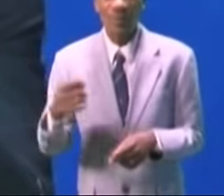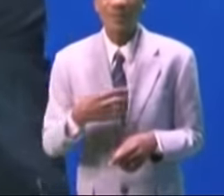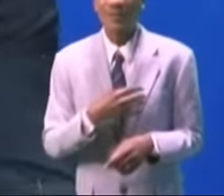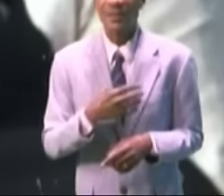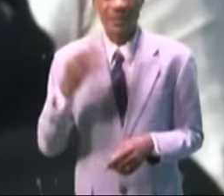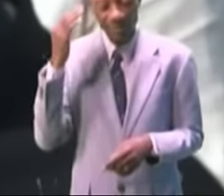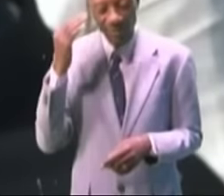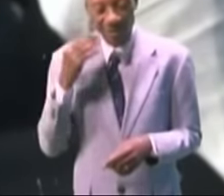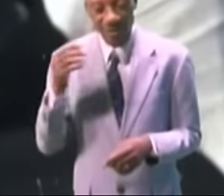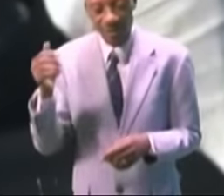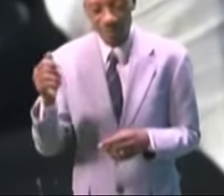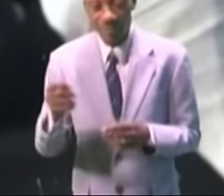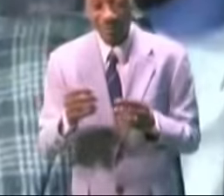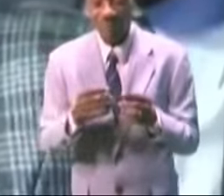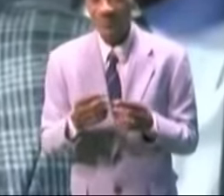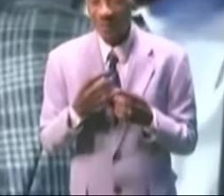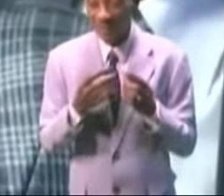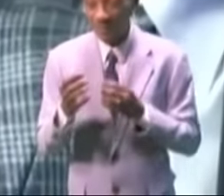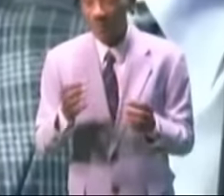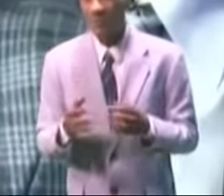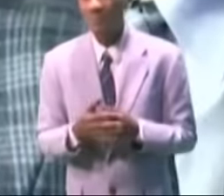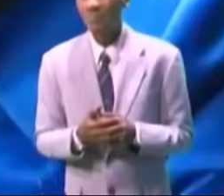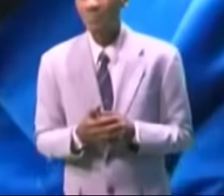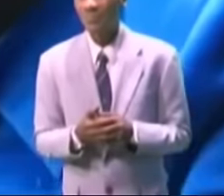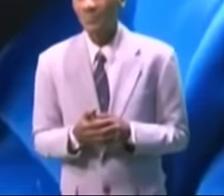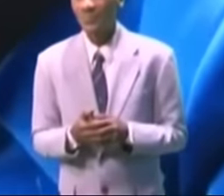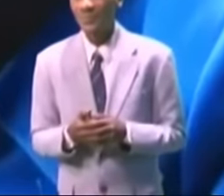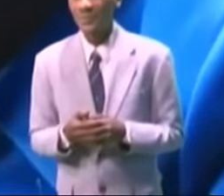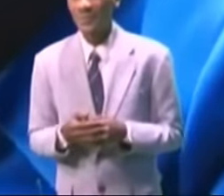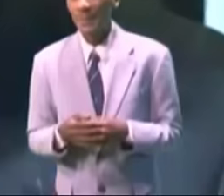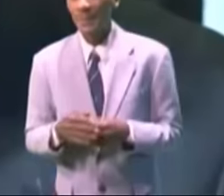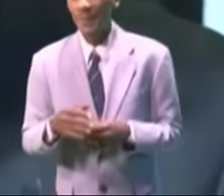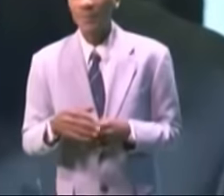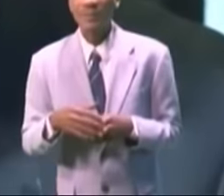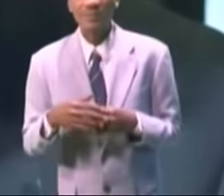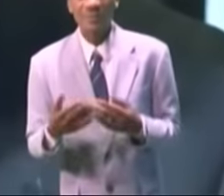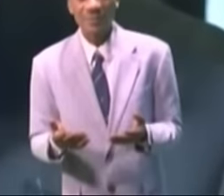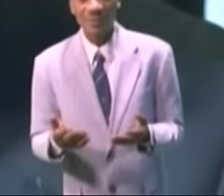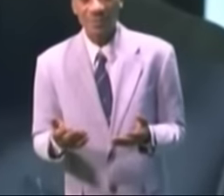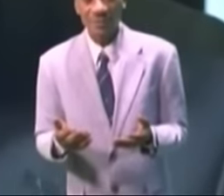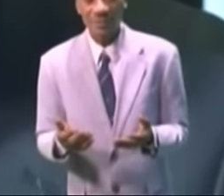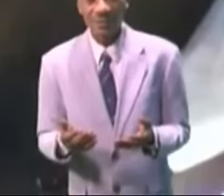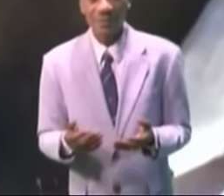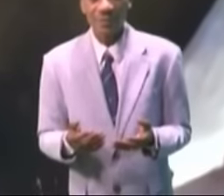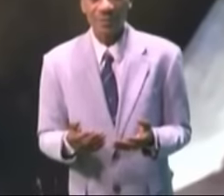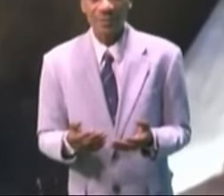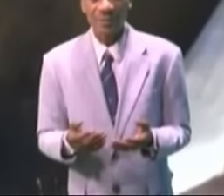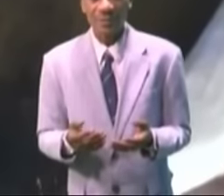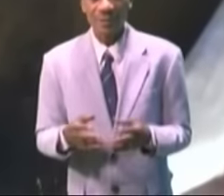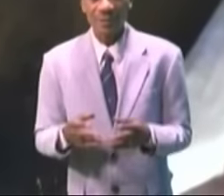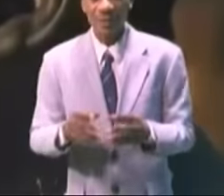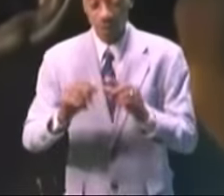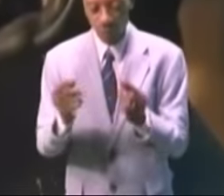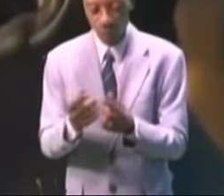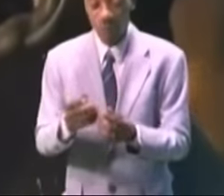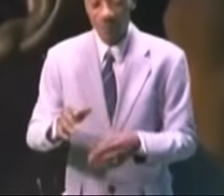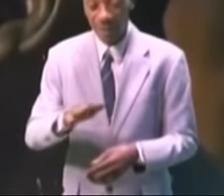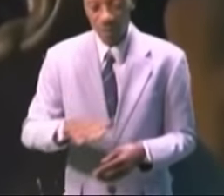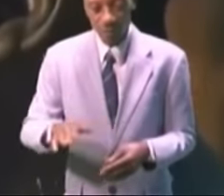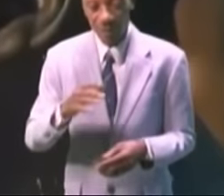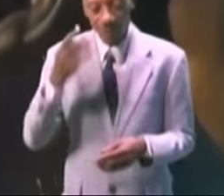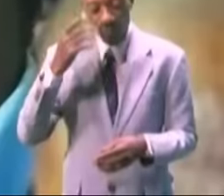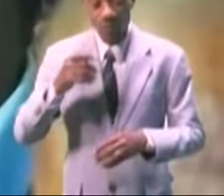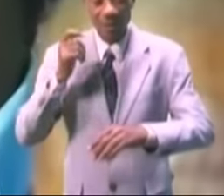de nos minerais. Outre l'appel, Kinshasa compte poursuivre d'autres multinationales impliquées dans cette guerre